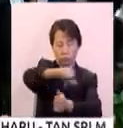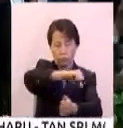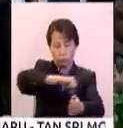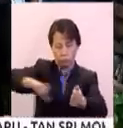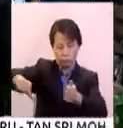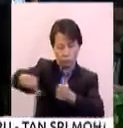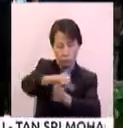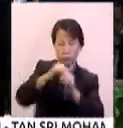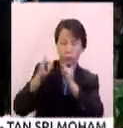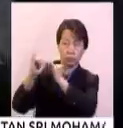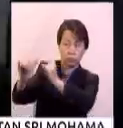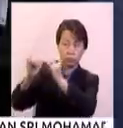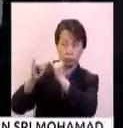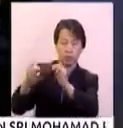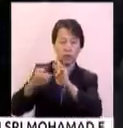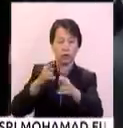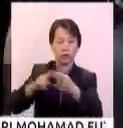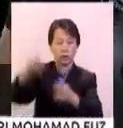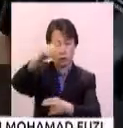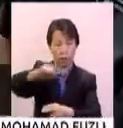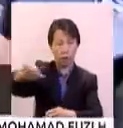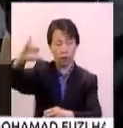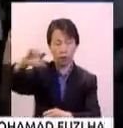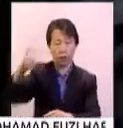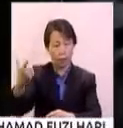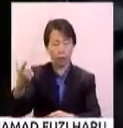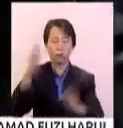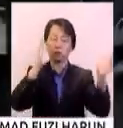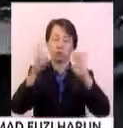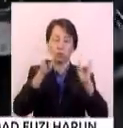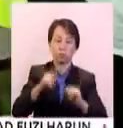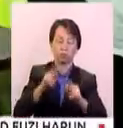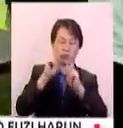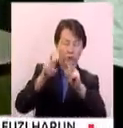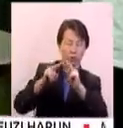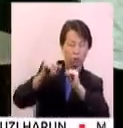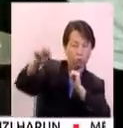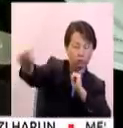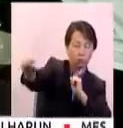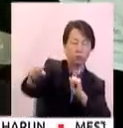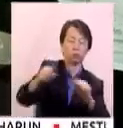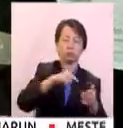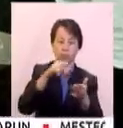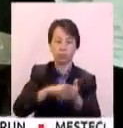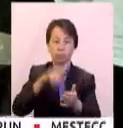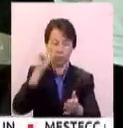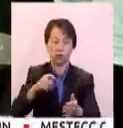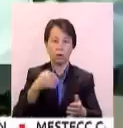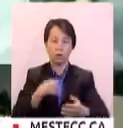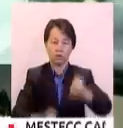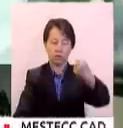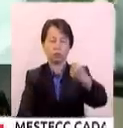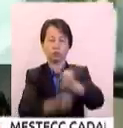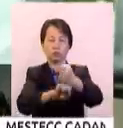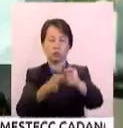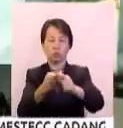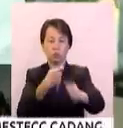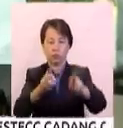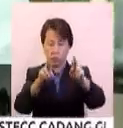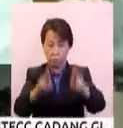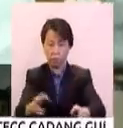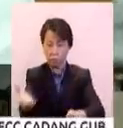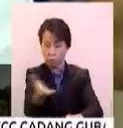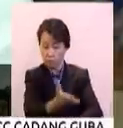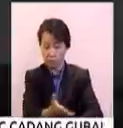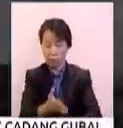agar setaraf rakan-rakan Asia lain, Malaysia harus berpandangan jauh dan ini memerlukan sokongan daripada rakyat.